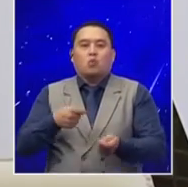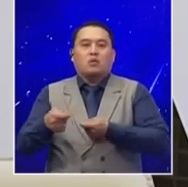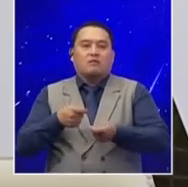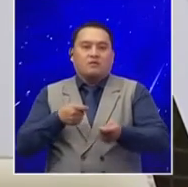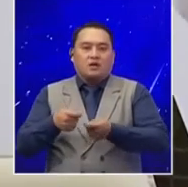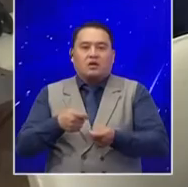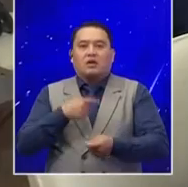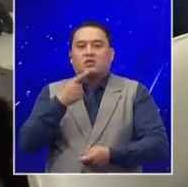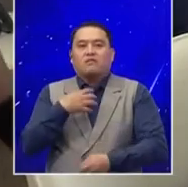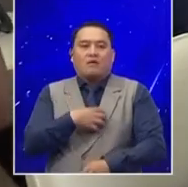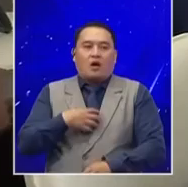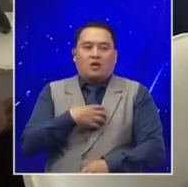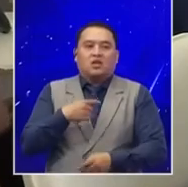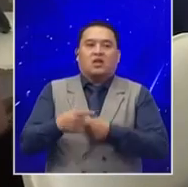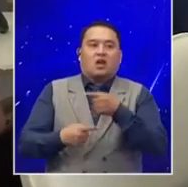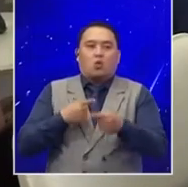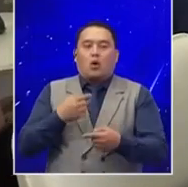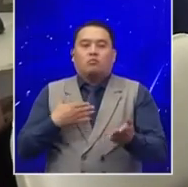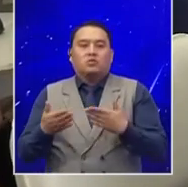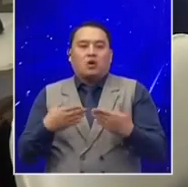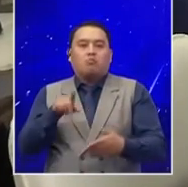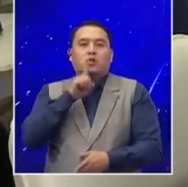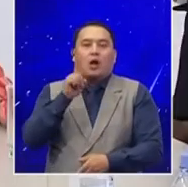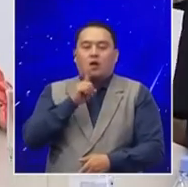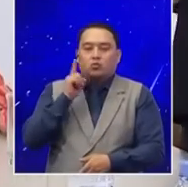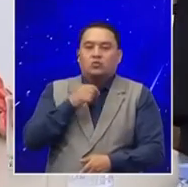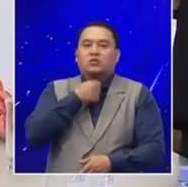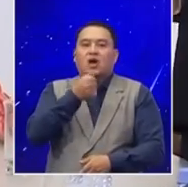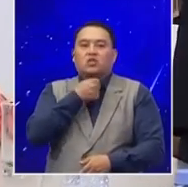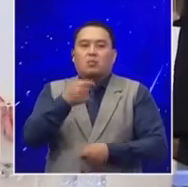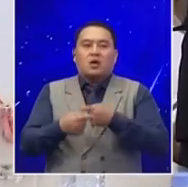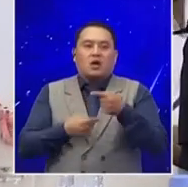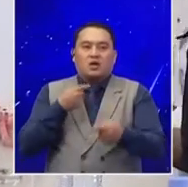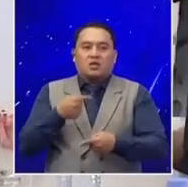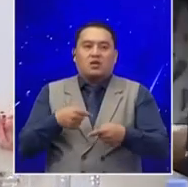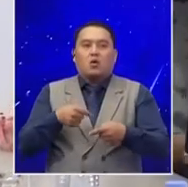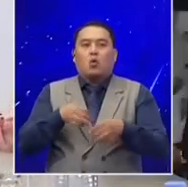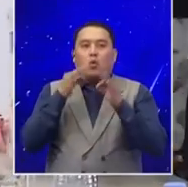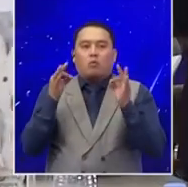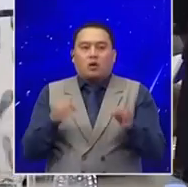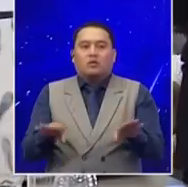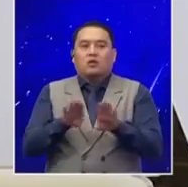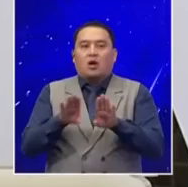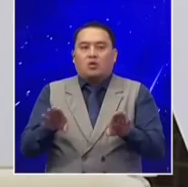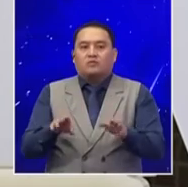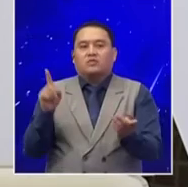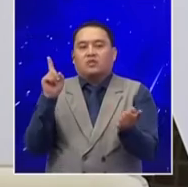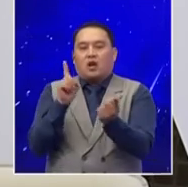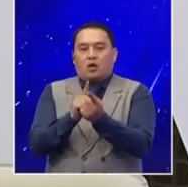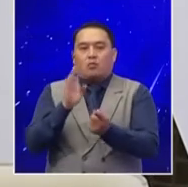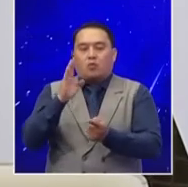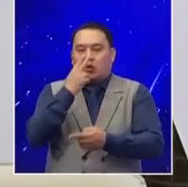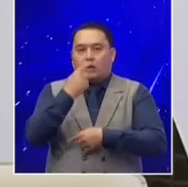образования отметили важность регулярного общения молодых педагогов со старшими коллегами и заверили, подобные встречи поколений